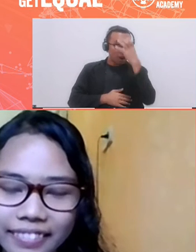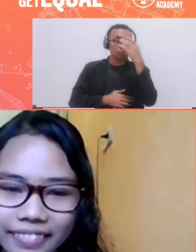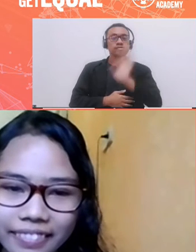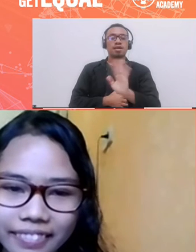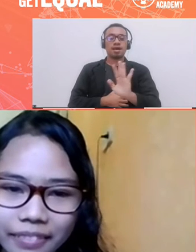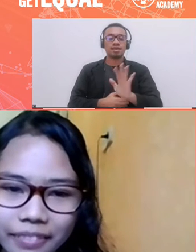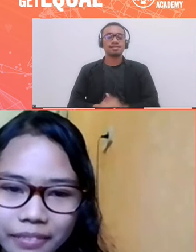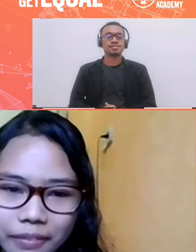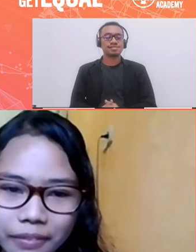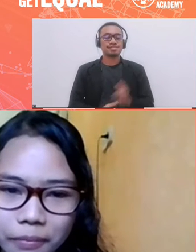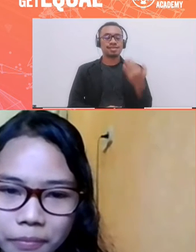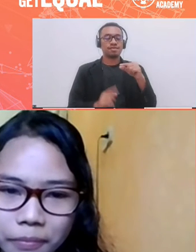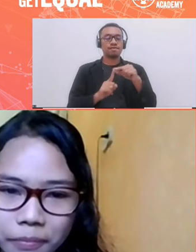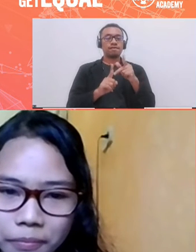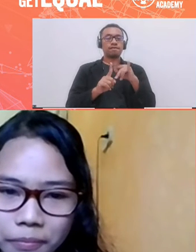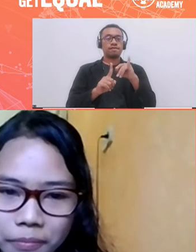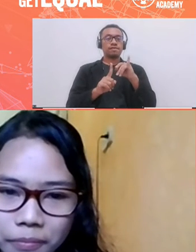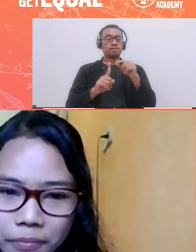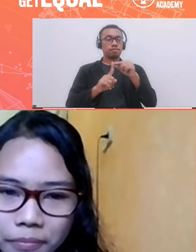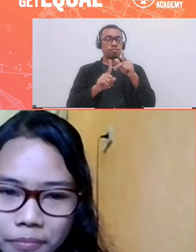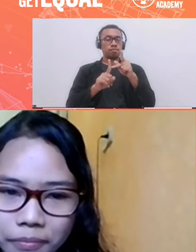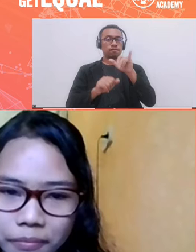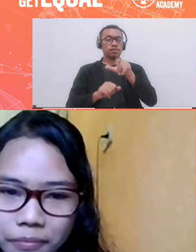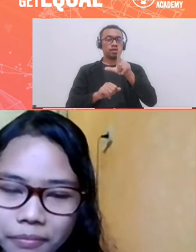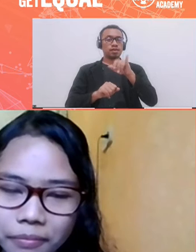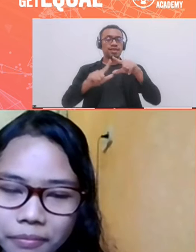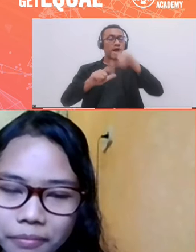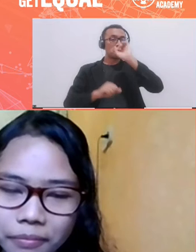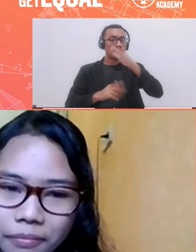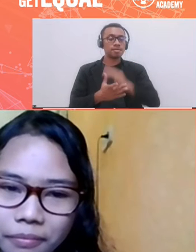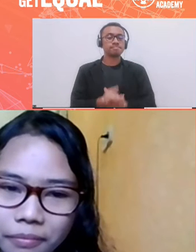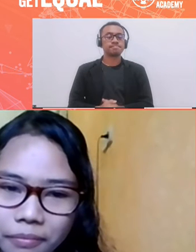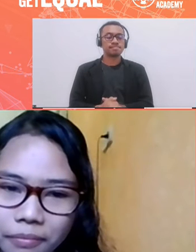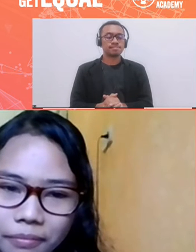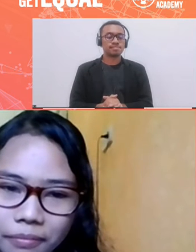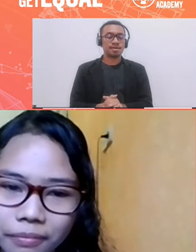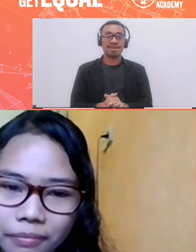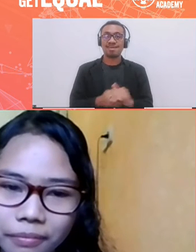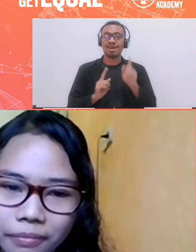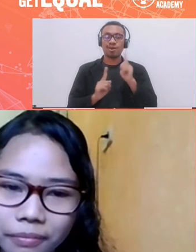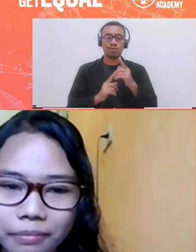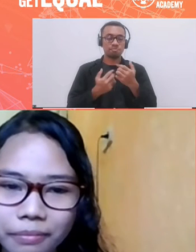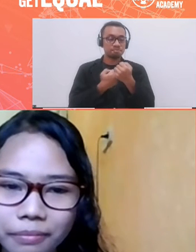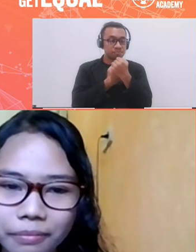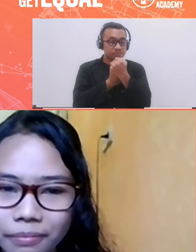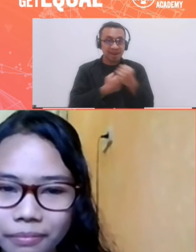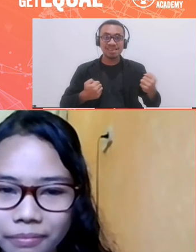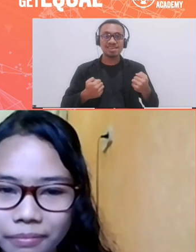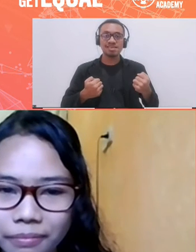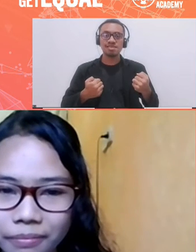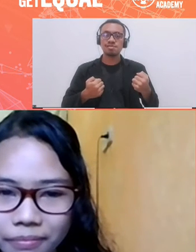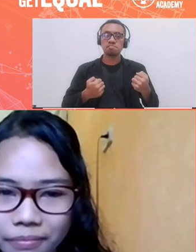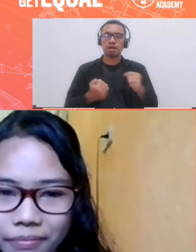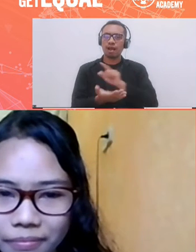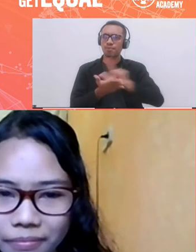kalau misalnya kata Filia juga, kalau memang kamu berani, dan kita perlu berani juga untuk melaporkan apa yang terjadi, baik mungkin itu